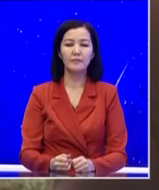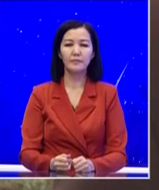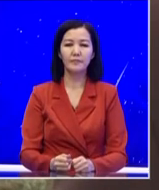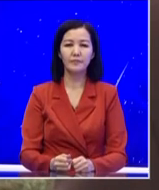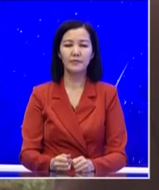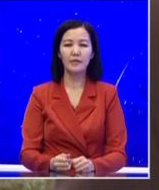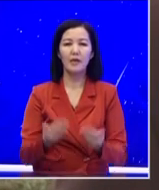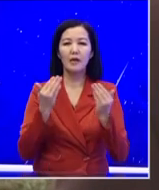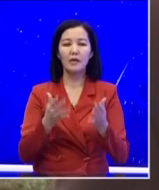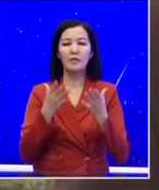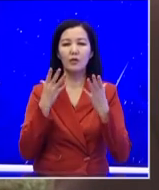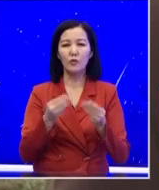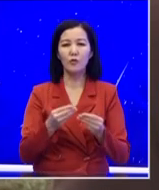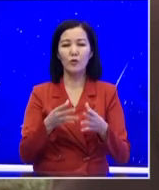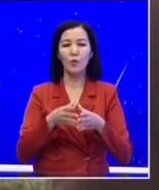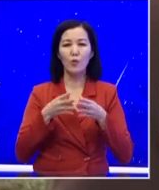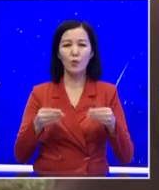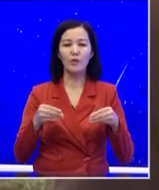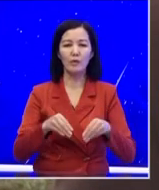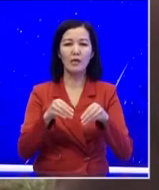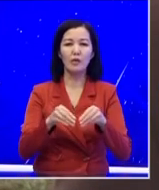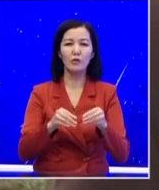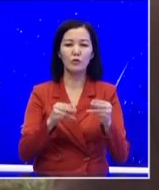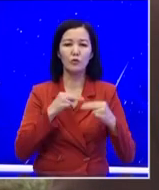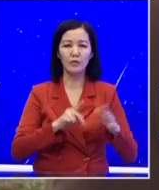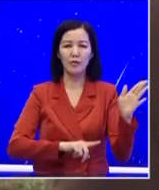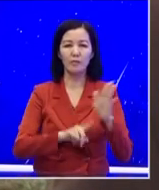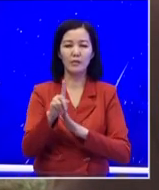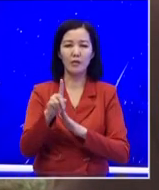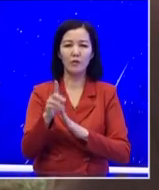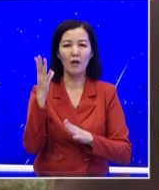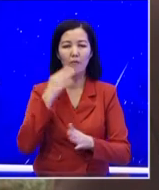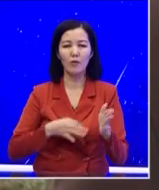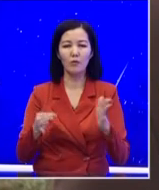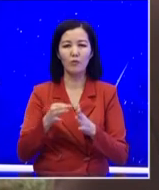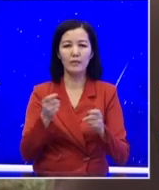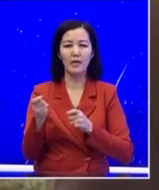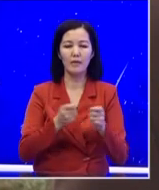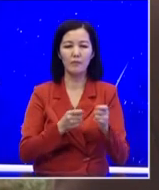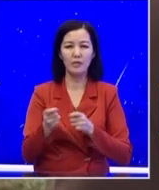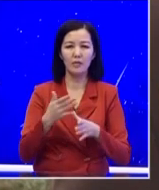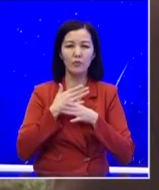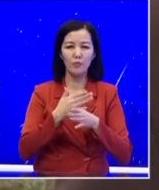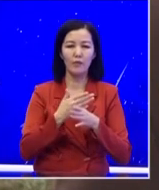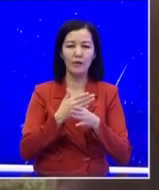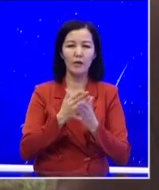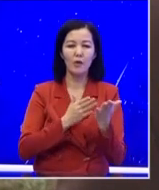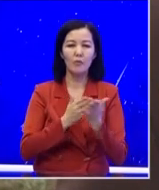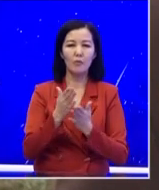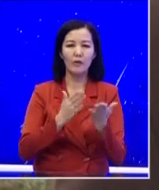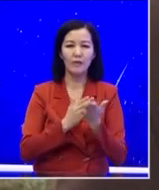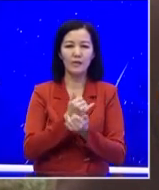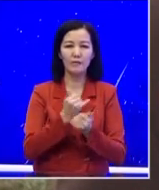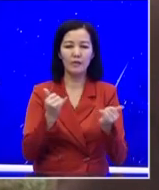коридор. Қазіргі таңда көктемгі егін жұмыстары басталуына байланысты Алматы облыстық әкімшілік тарапынан бұл бағытта қызмет